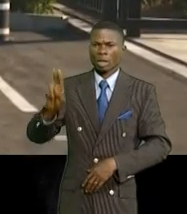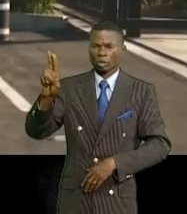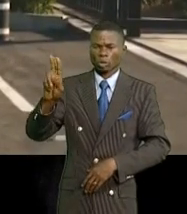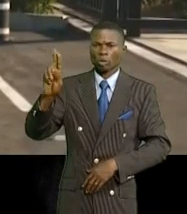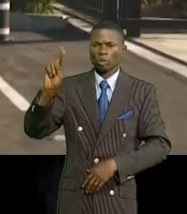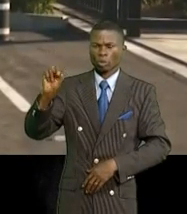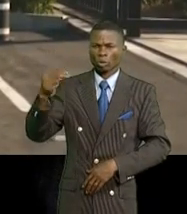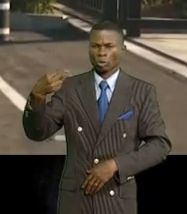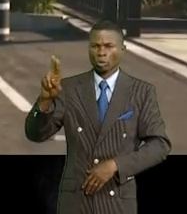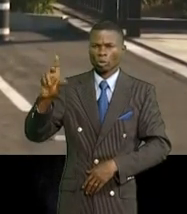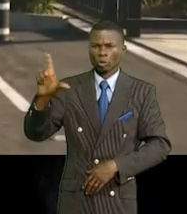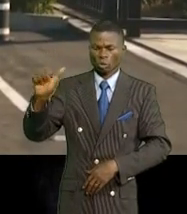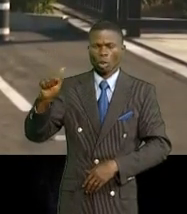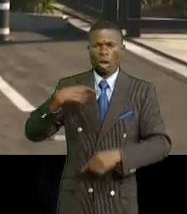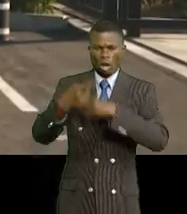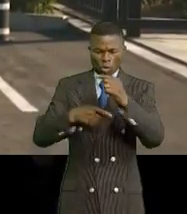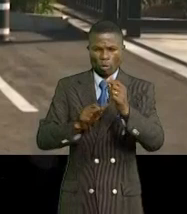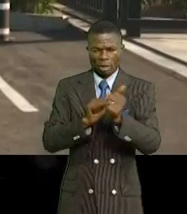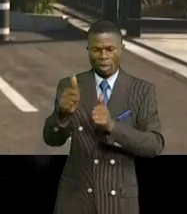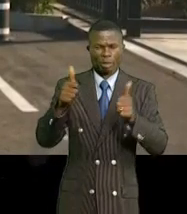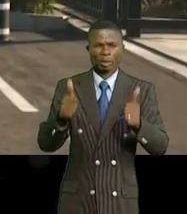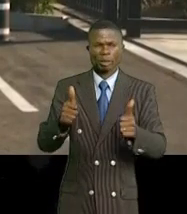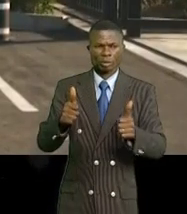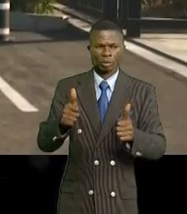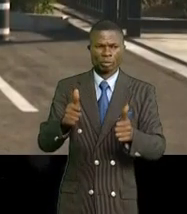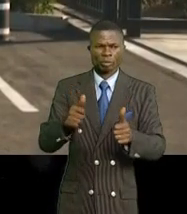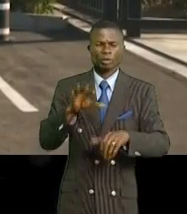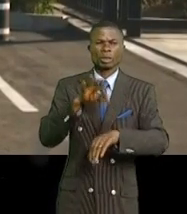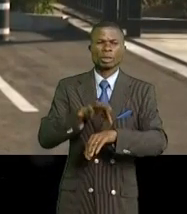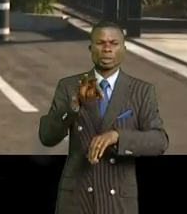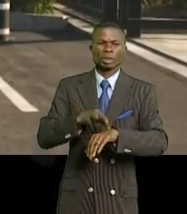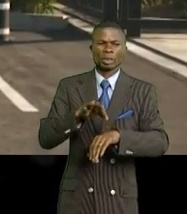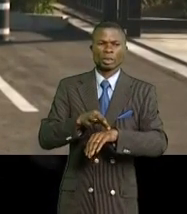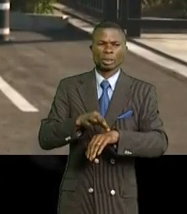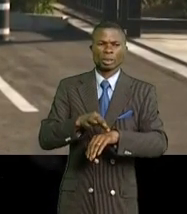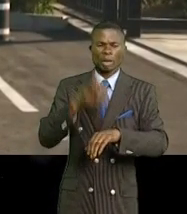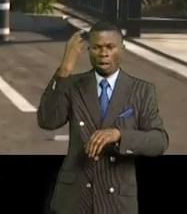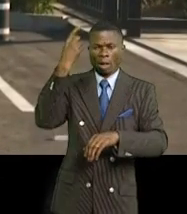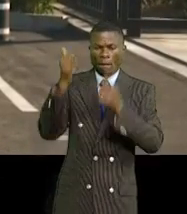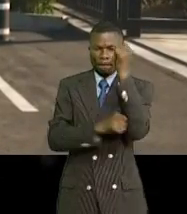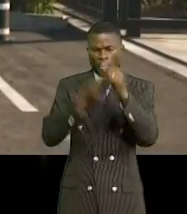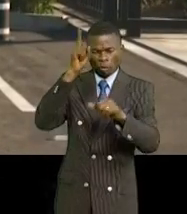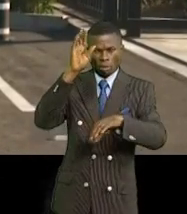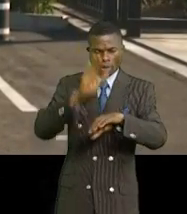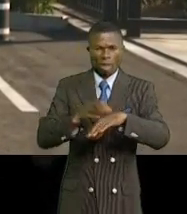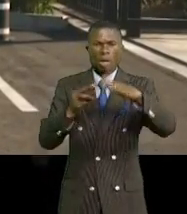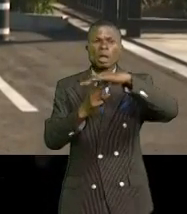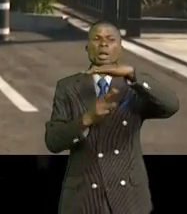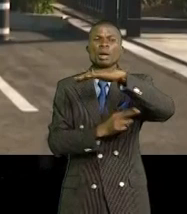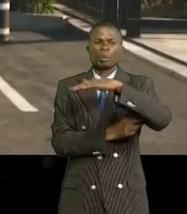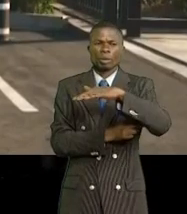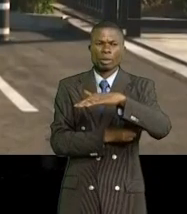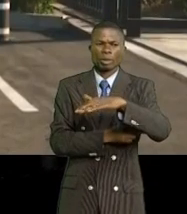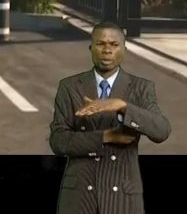ouvert au trafic. Nous avons été les privilégiés, les premiers à entrer sur ce pont, à la suite du chef de